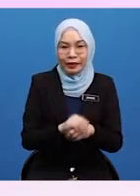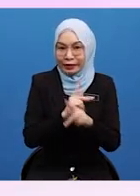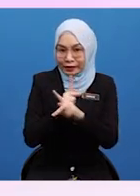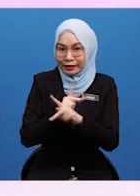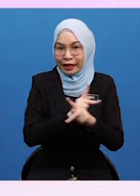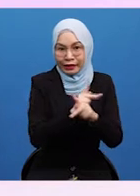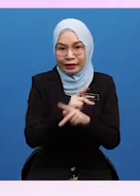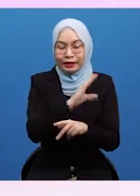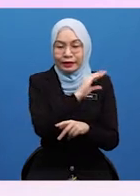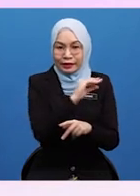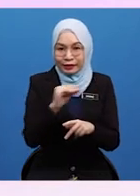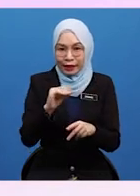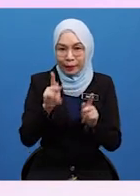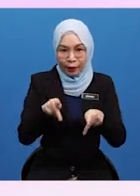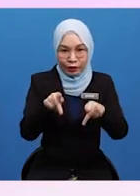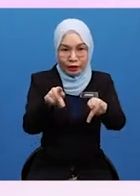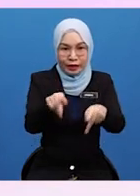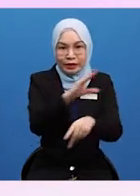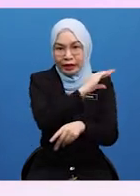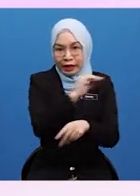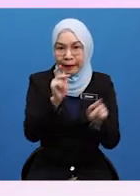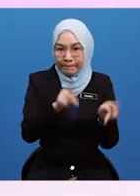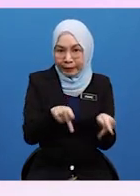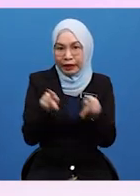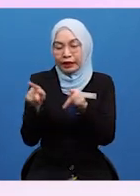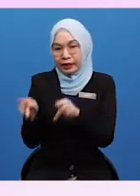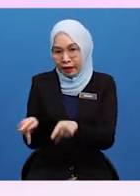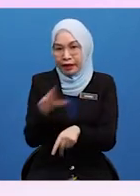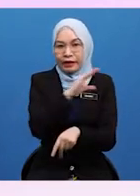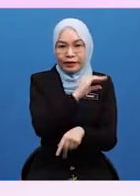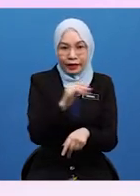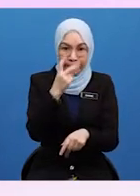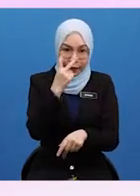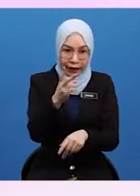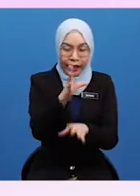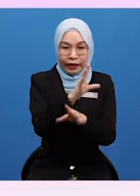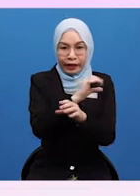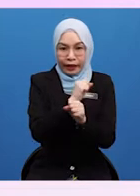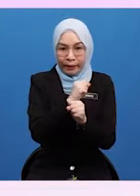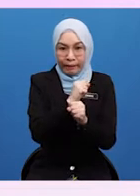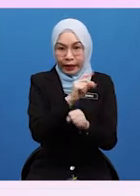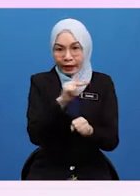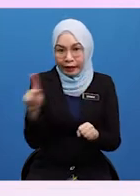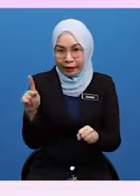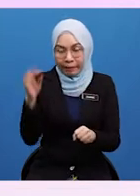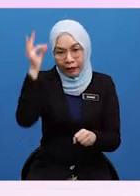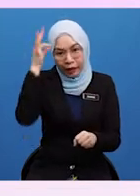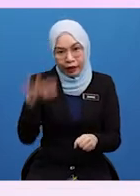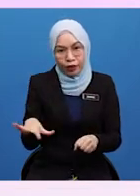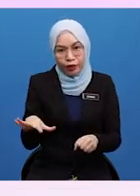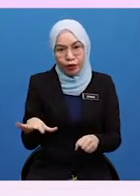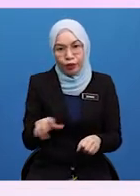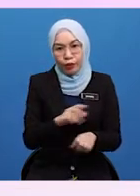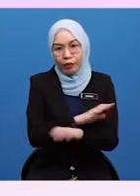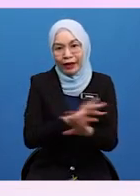memproses memindah melihat dan mendapatkan maklumat tanpa mengira